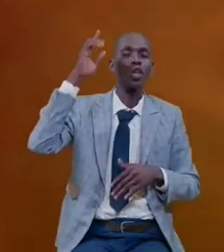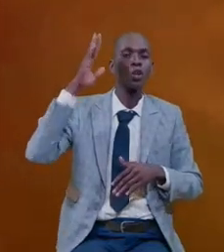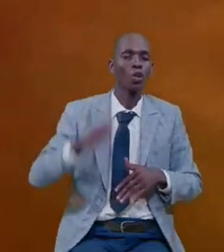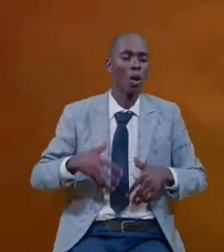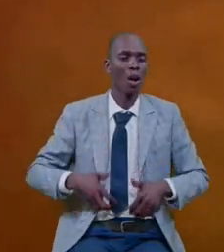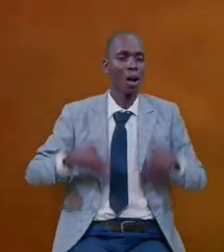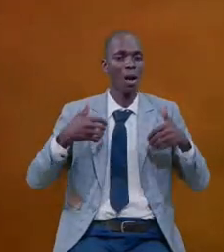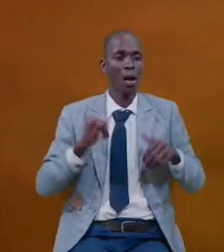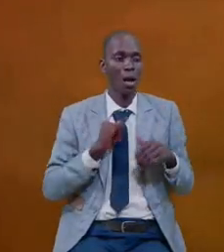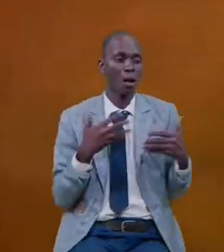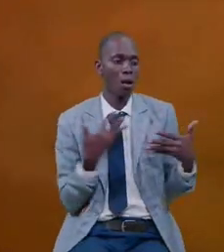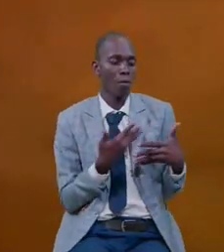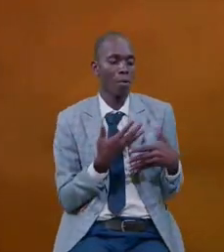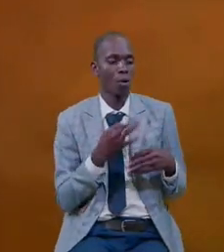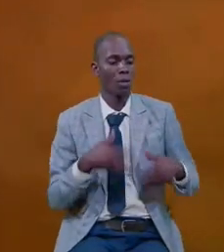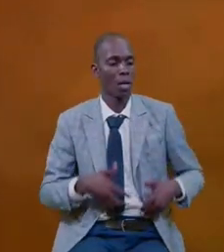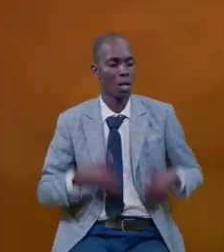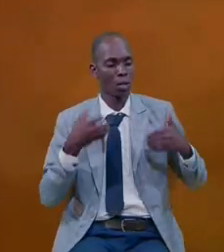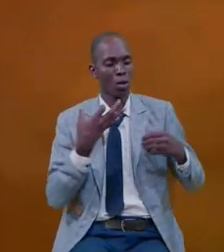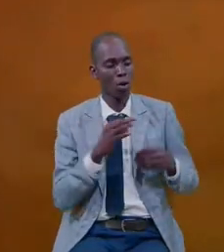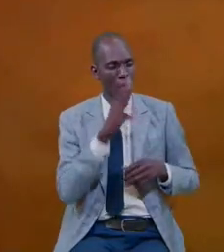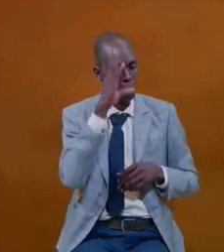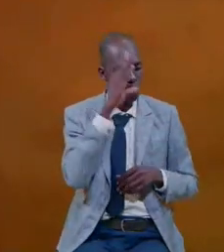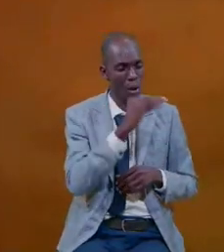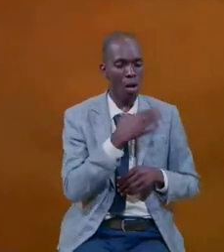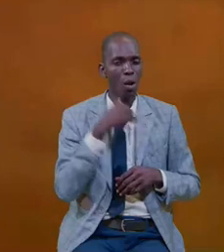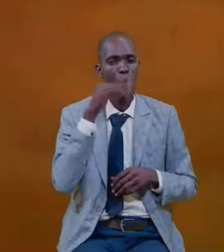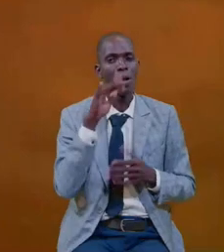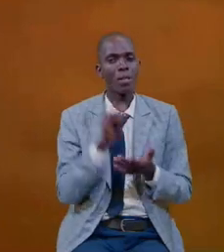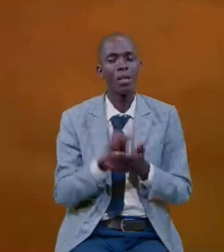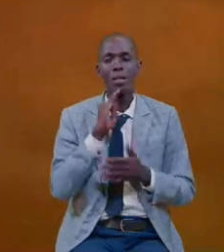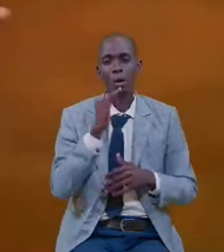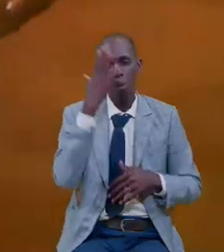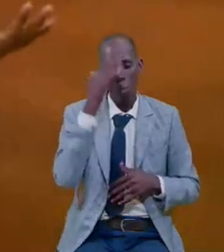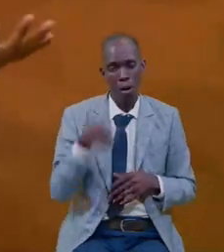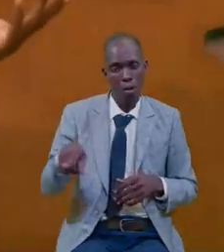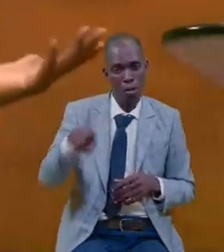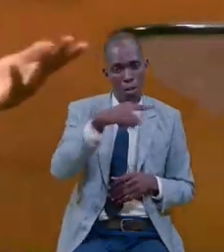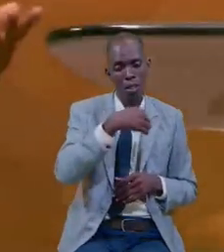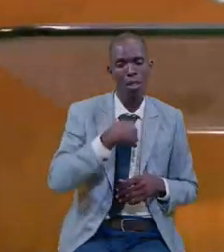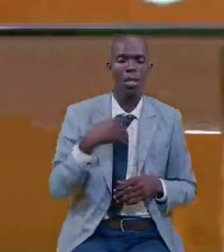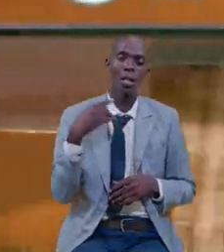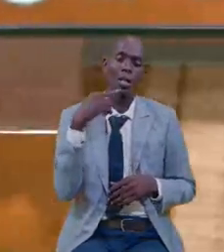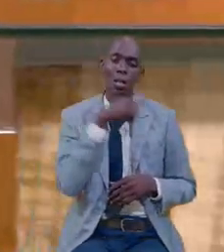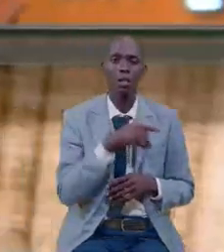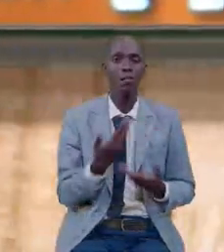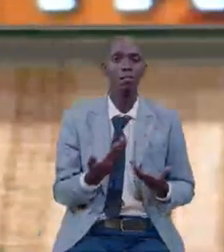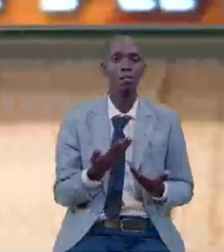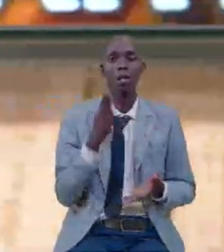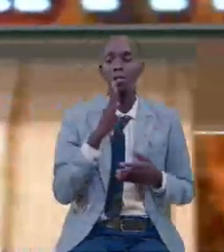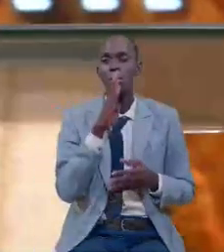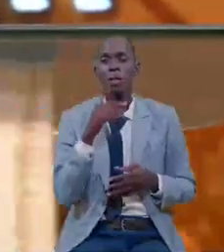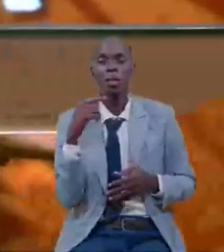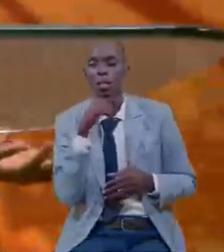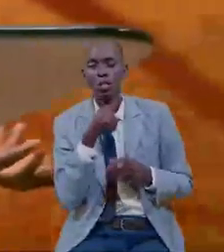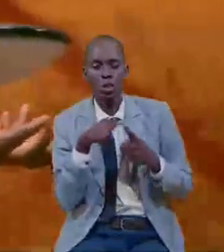je fuis la colère de l'homme et de la femme. C'est pourquoi on ment. Ce peut être un ment pour couvrir ce